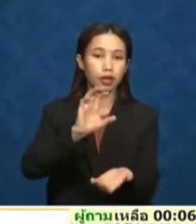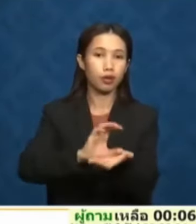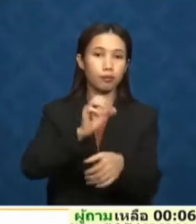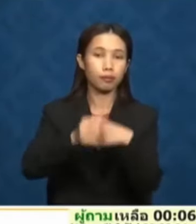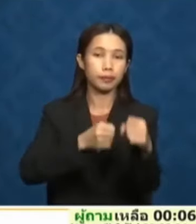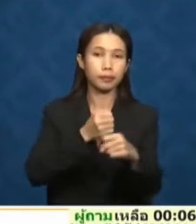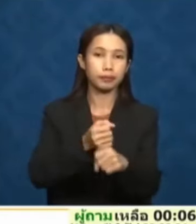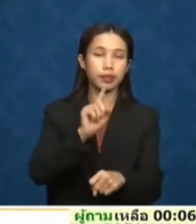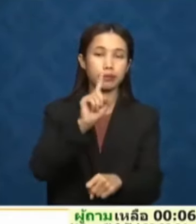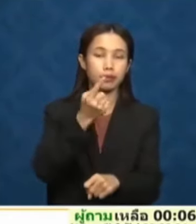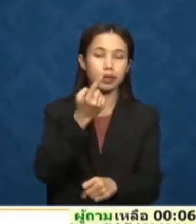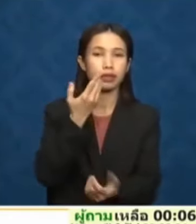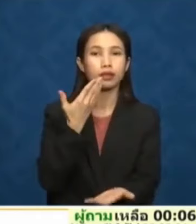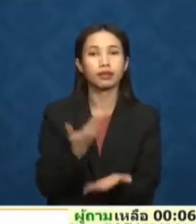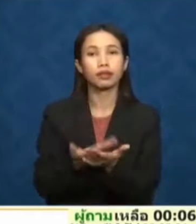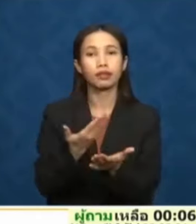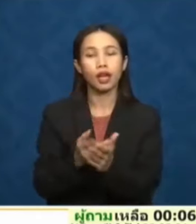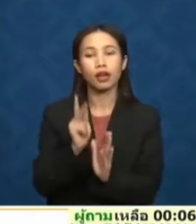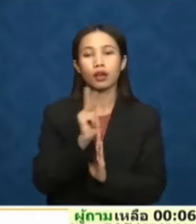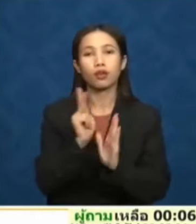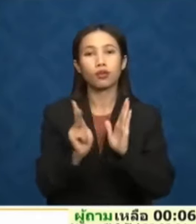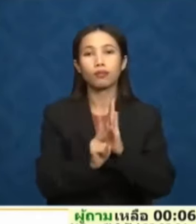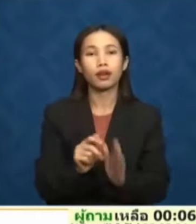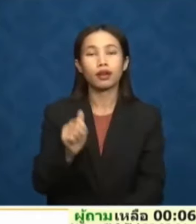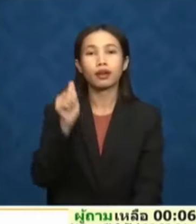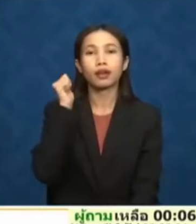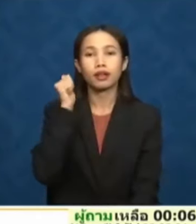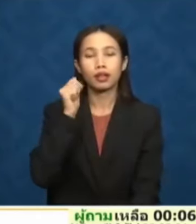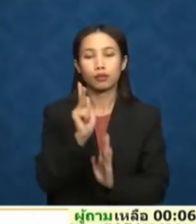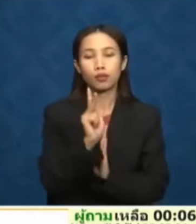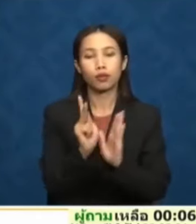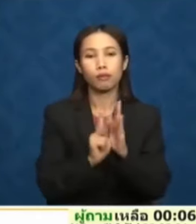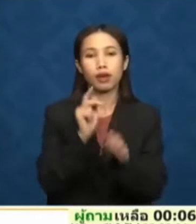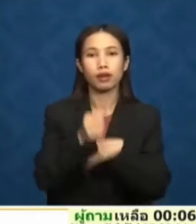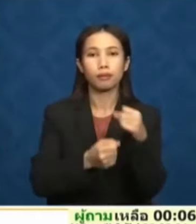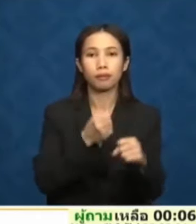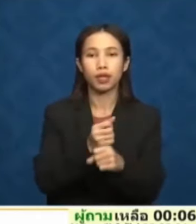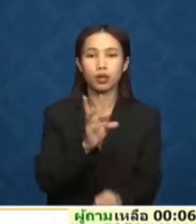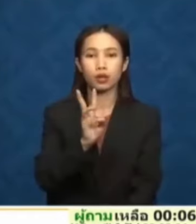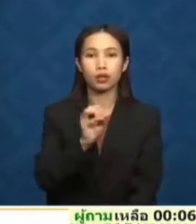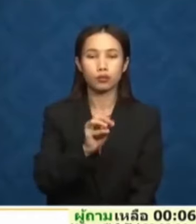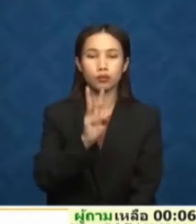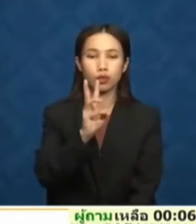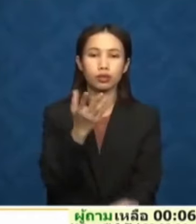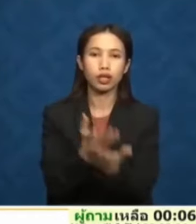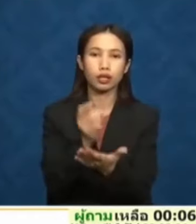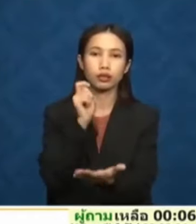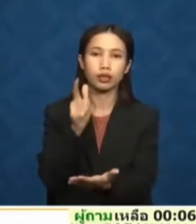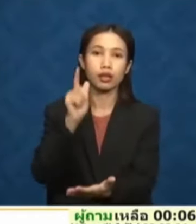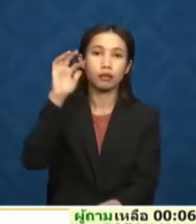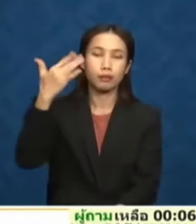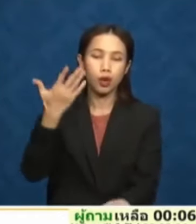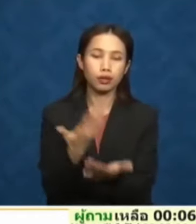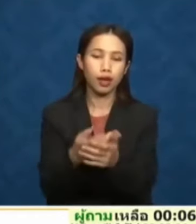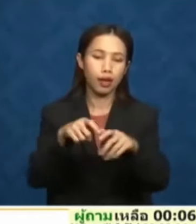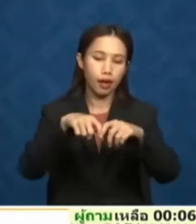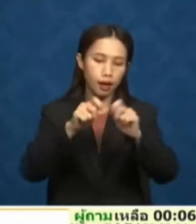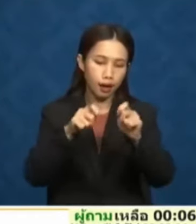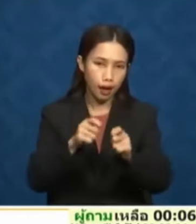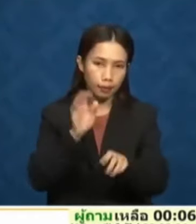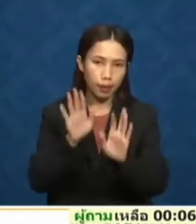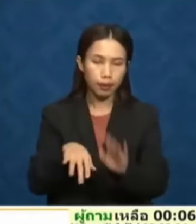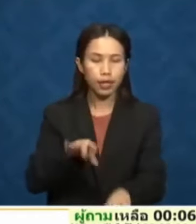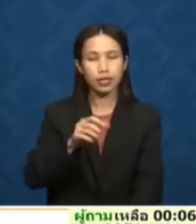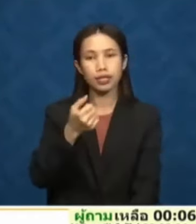ครับซึ่งใช้กฎหมายเดิมก็คือกฎหมายปี 666เจ่ายพพรางก่อนเนี่ยไปหักไว้ใช้หนี้ประมาณร้อย